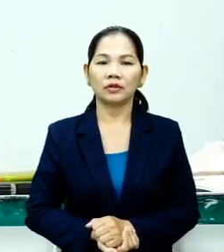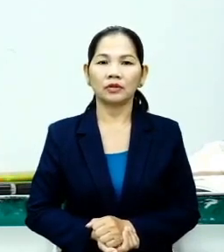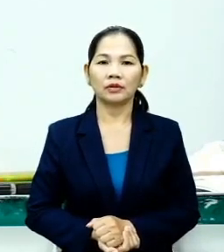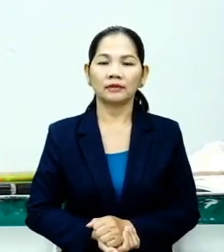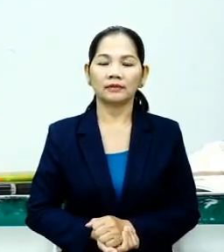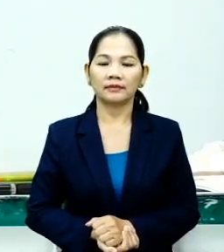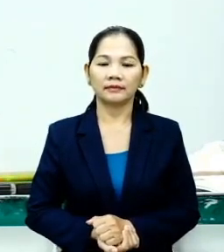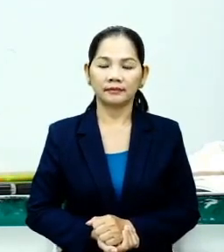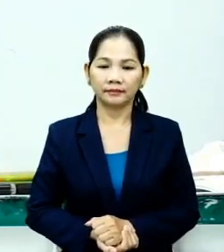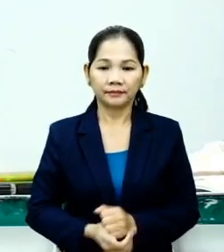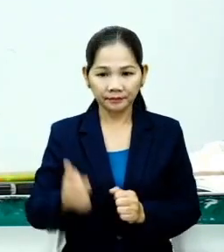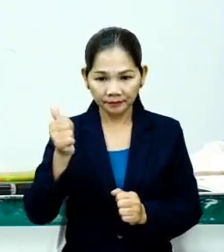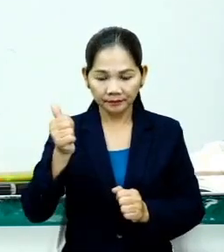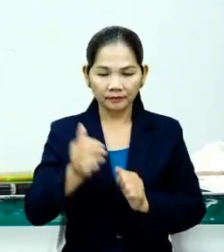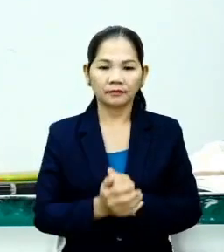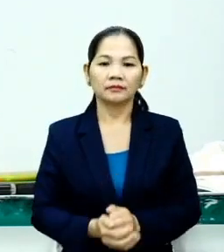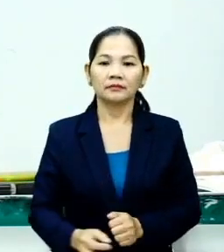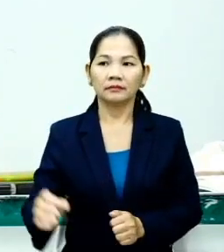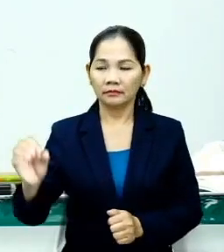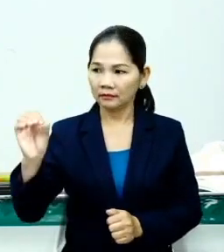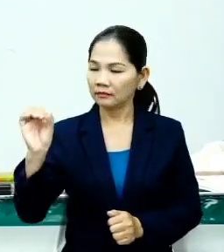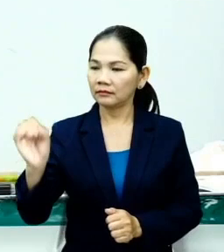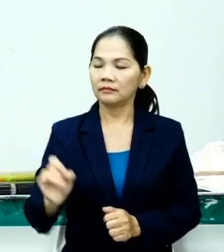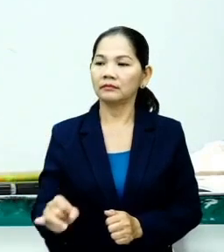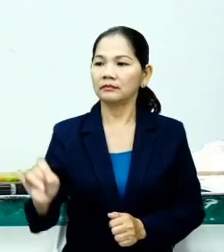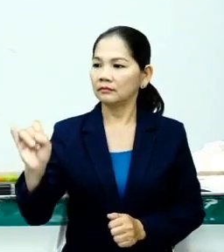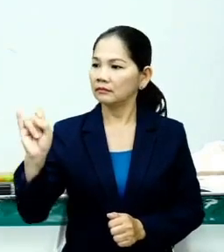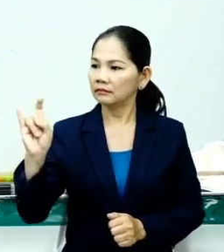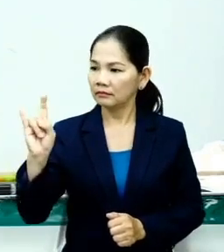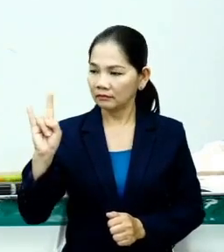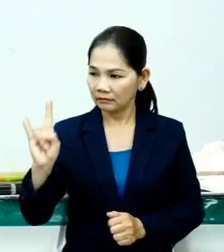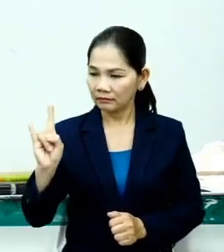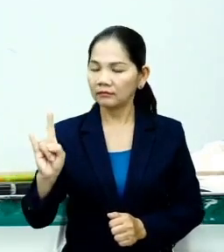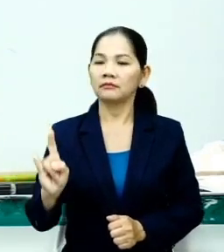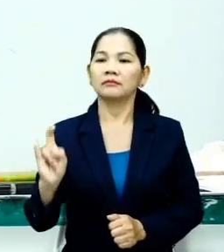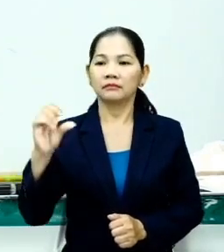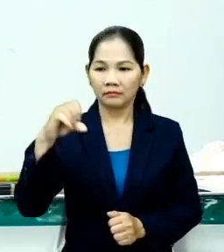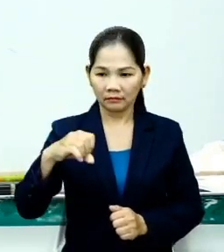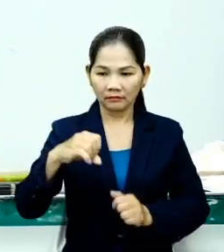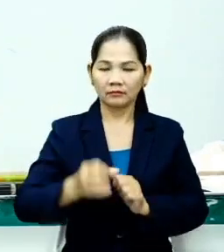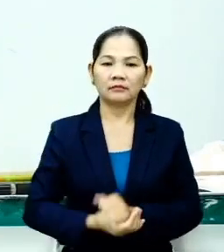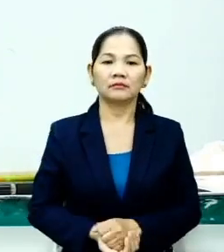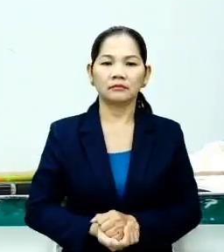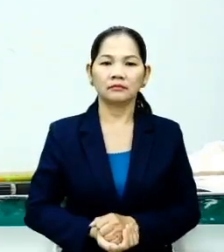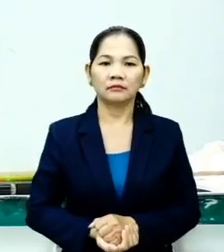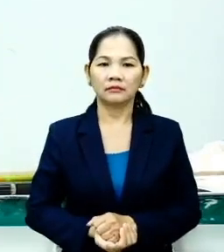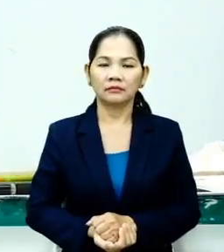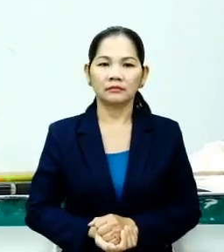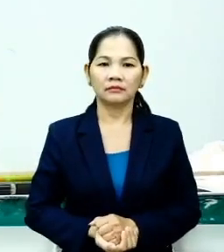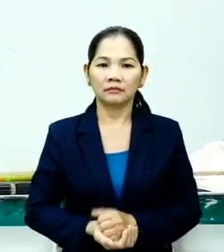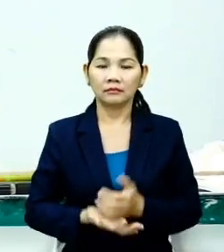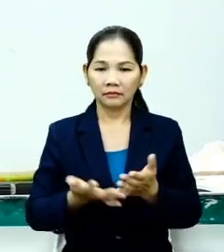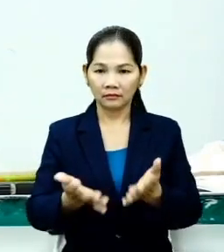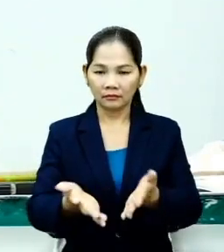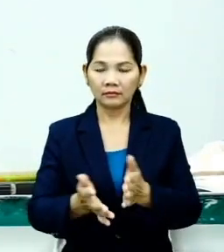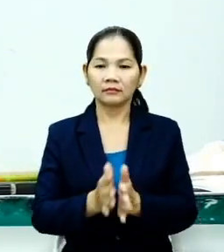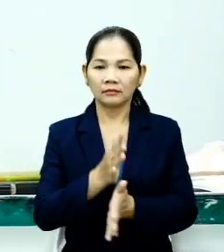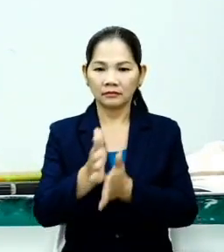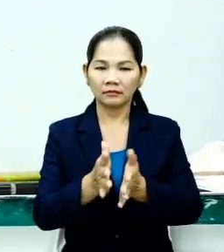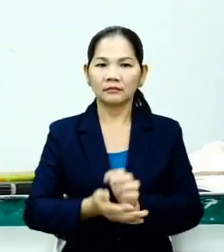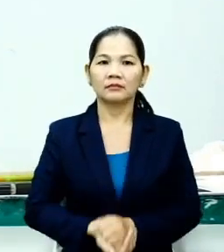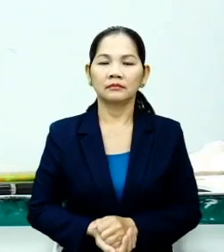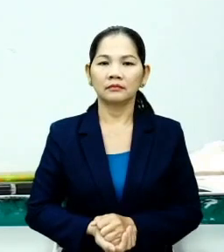chà lọ na chà mình nhí miên sô đám mình nhầu Chà, à lớp con sẽ đáp để cụ bằng lời